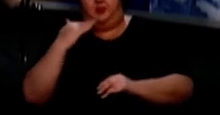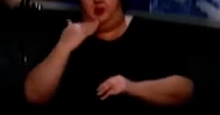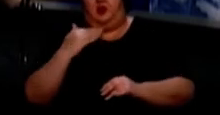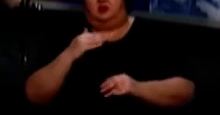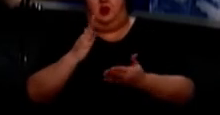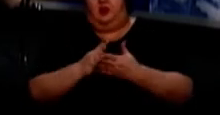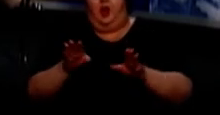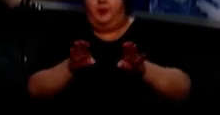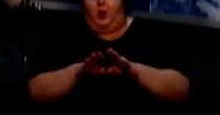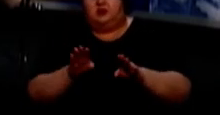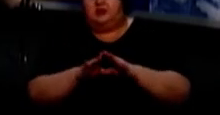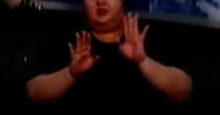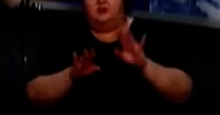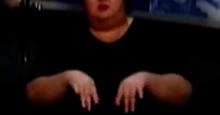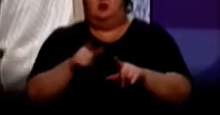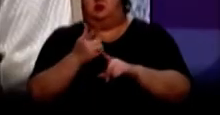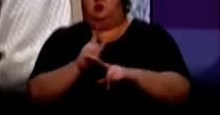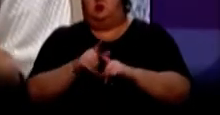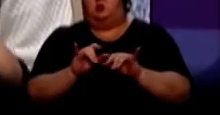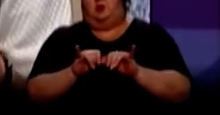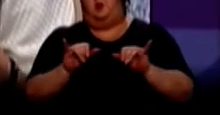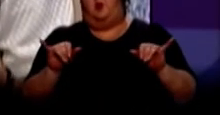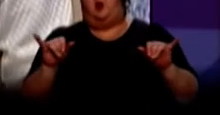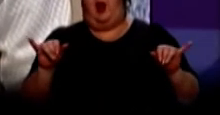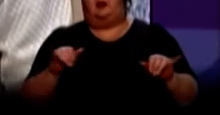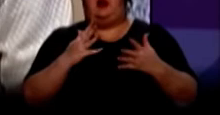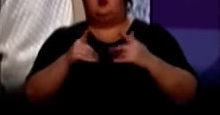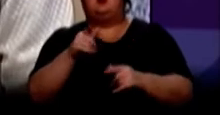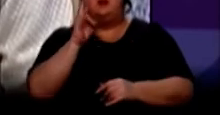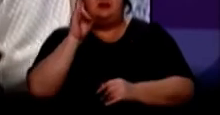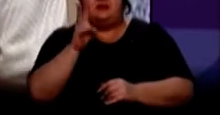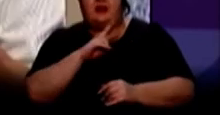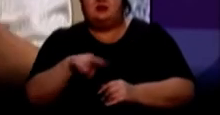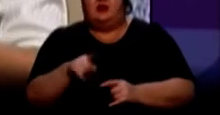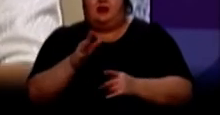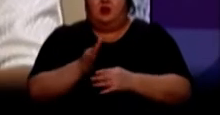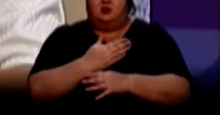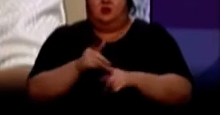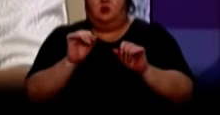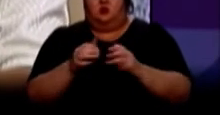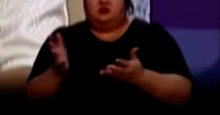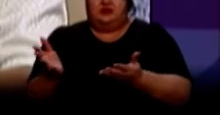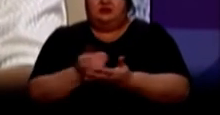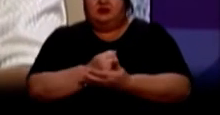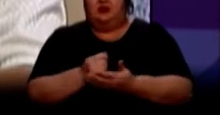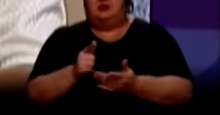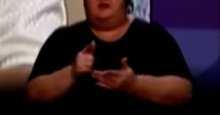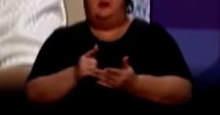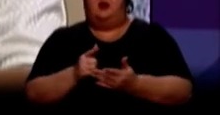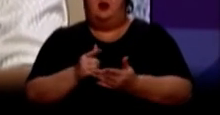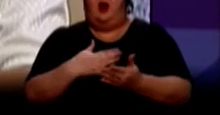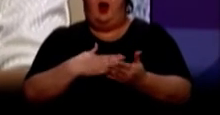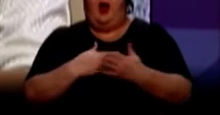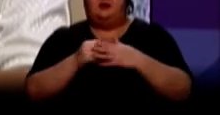додатків. Цей досить популярний. Якщо ви не знаєте, як сортувати сміття, ви можете знайти і в інтерактивній